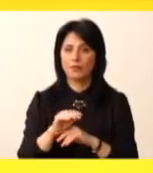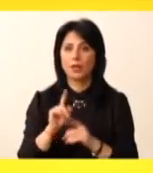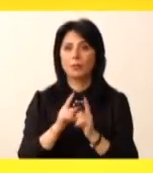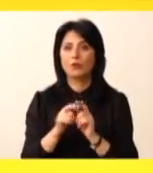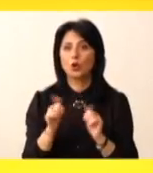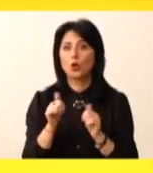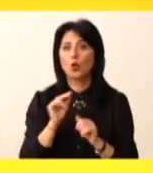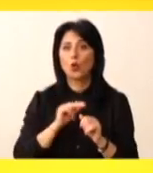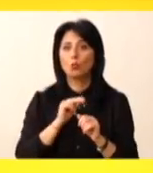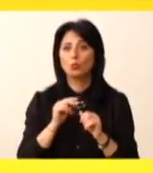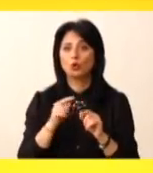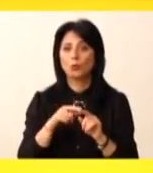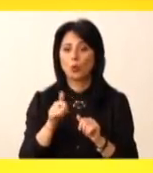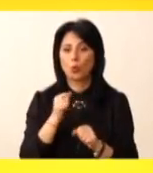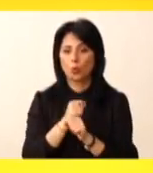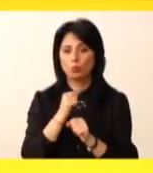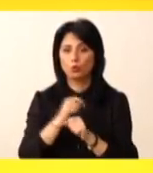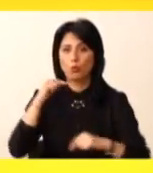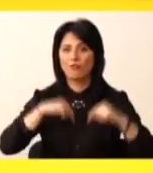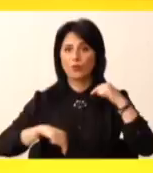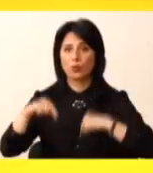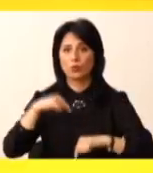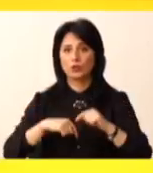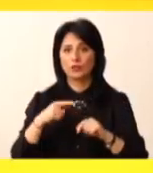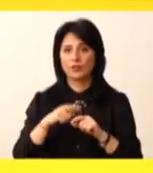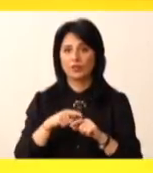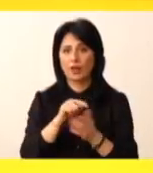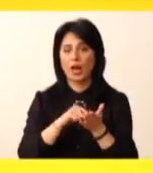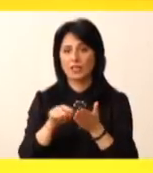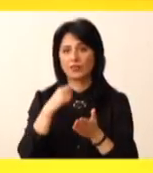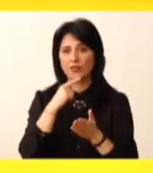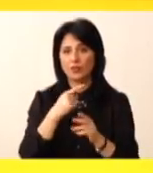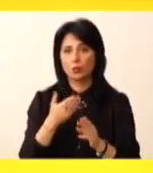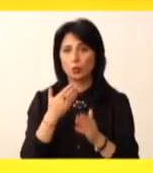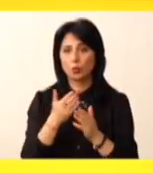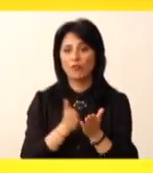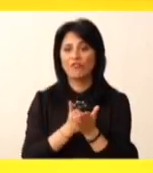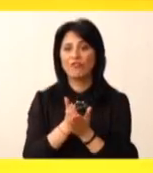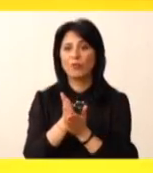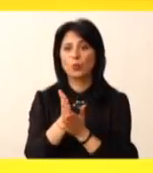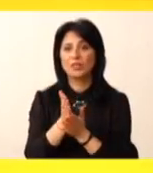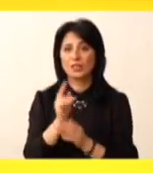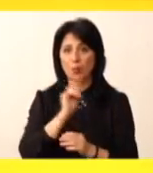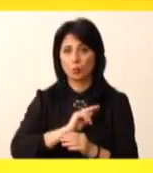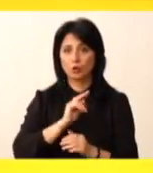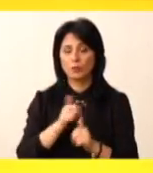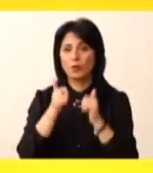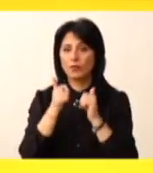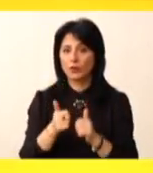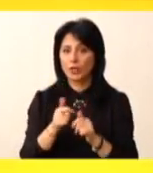არამედ როგორ მუშაობს, ანუ როგორ ასრულებს თავის ფუნქციას, იმიტომ რომ თქვენ ხაზგასმით ბრძანეთ ფუნქციის მომატება